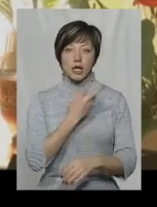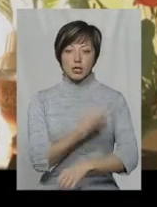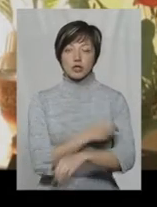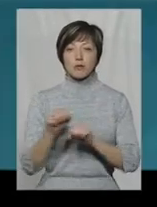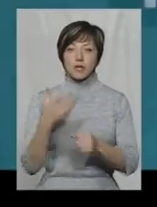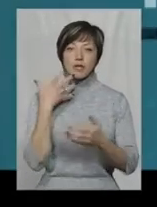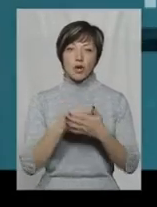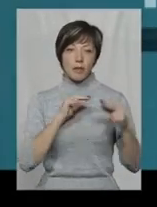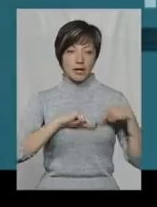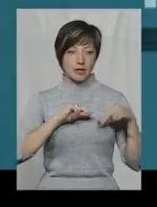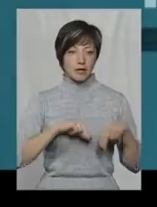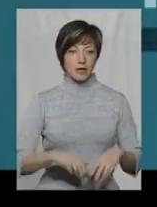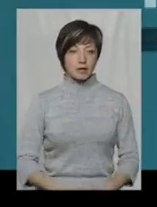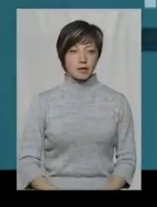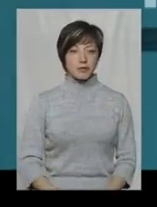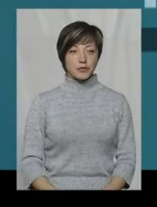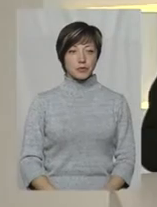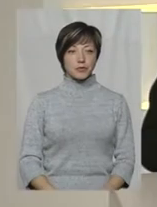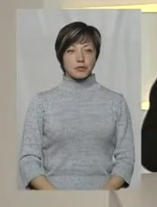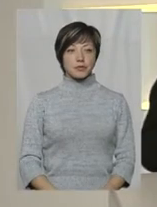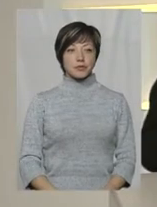своїх працівників.